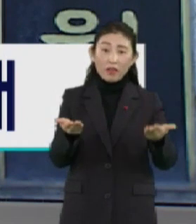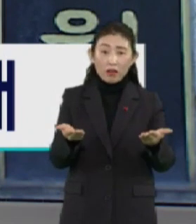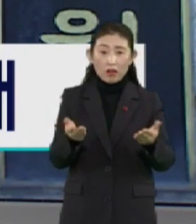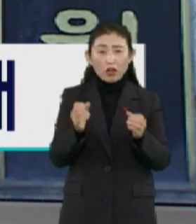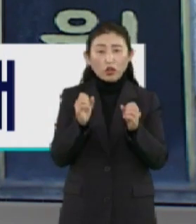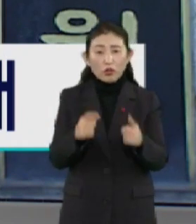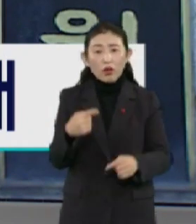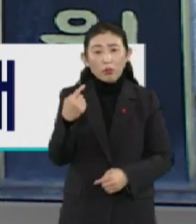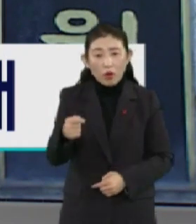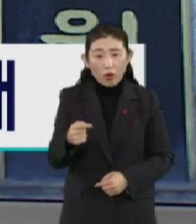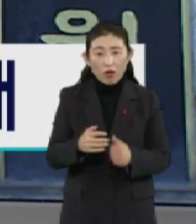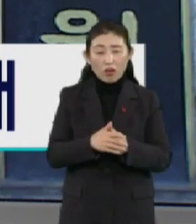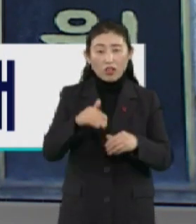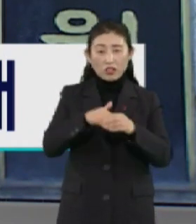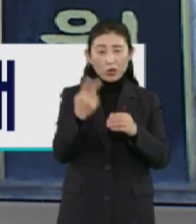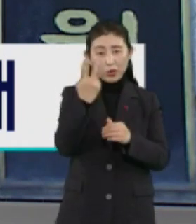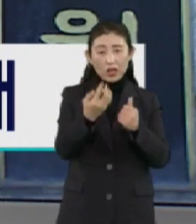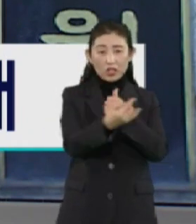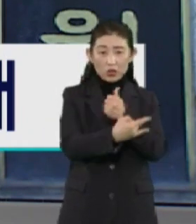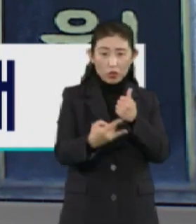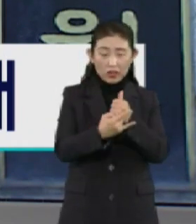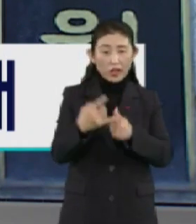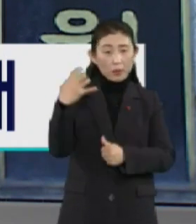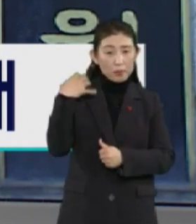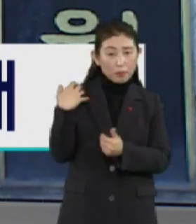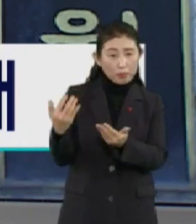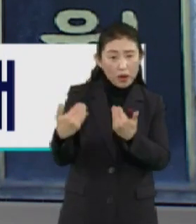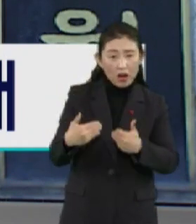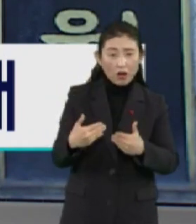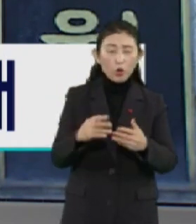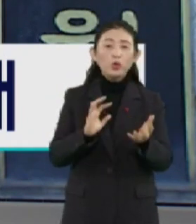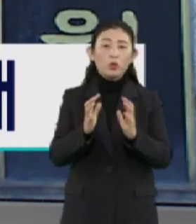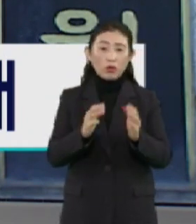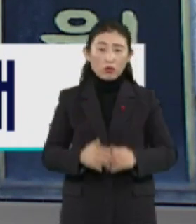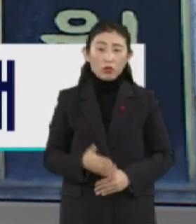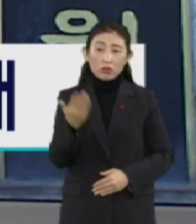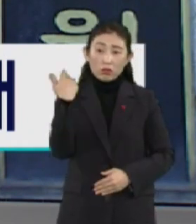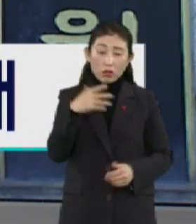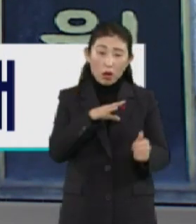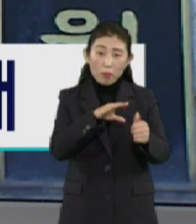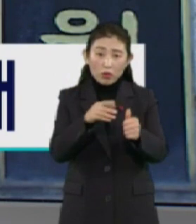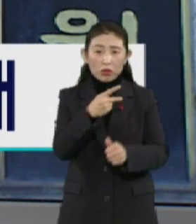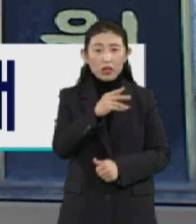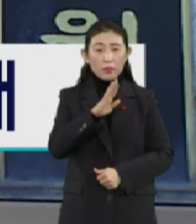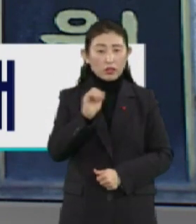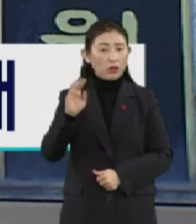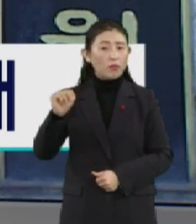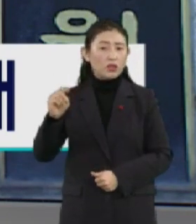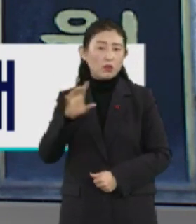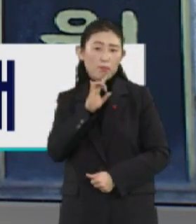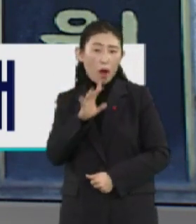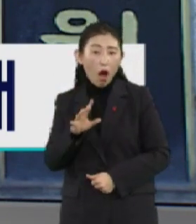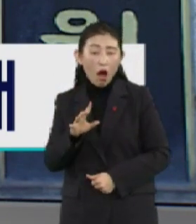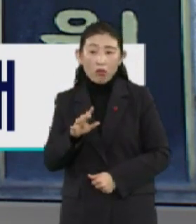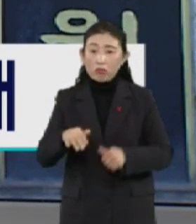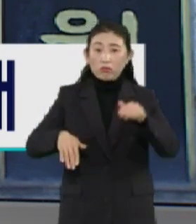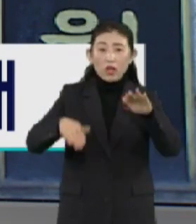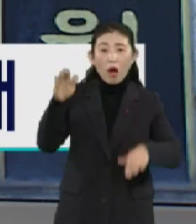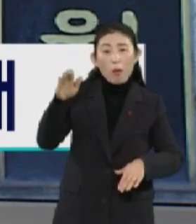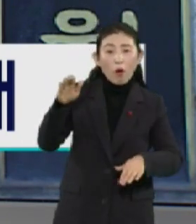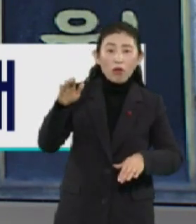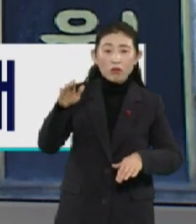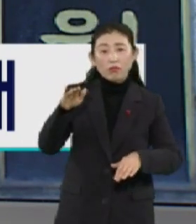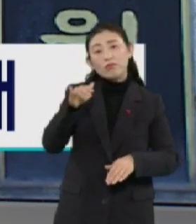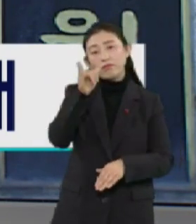기회 중 하나가 선관위가 주관하는 법정 토론회인데 그동안은 KBS와 MBC만 포함돼 기회가